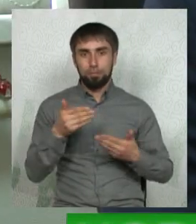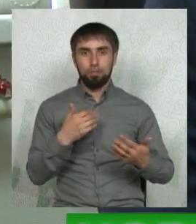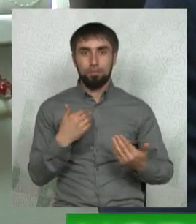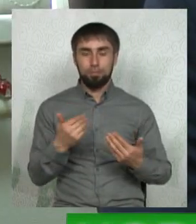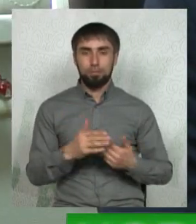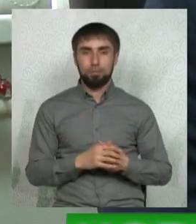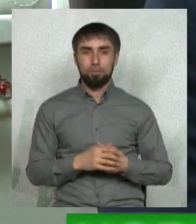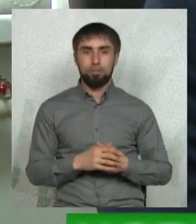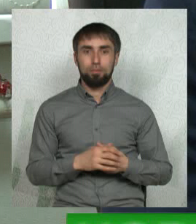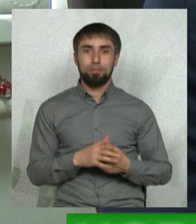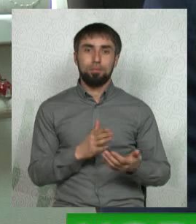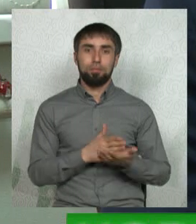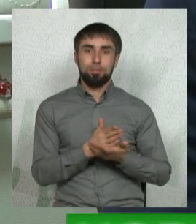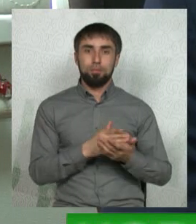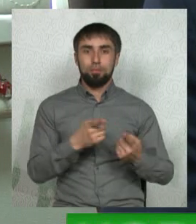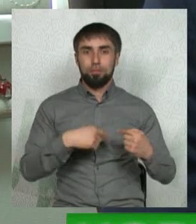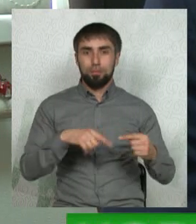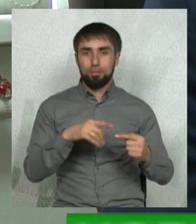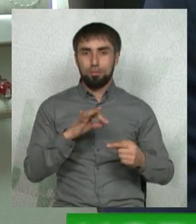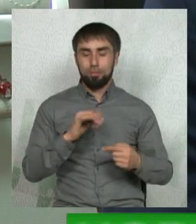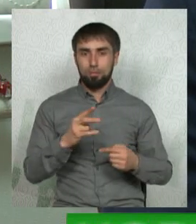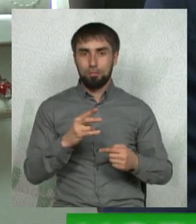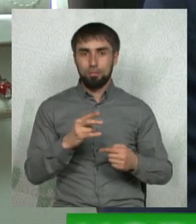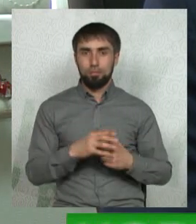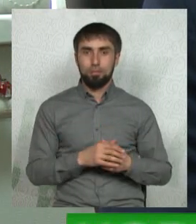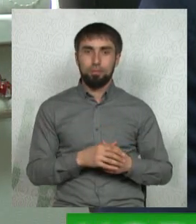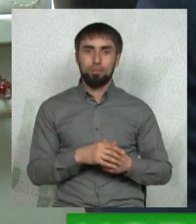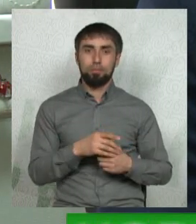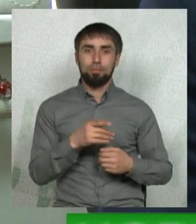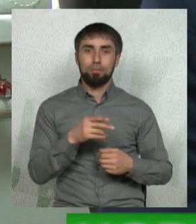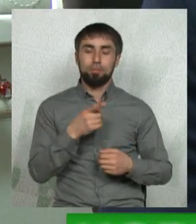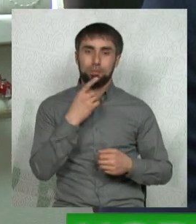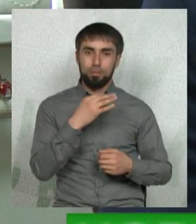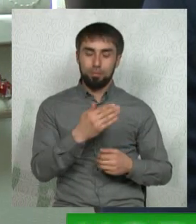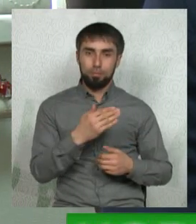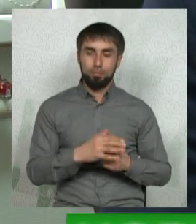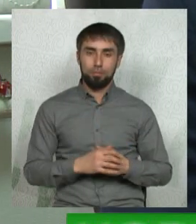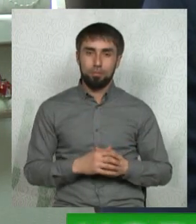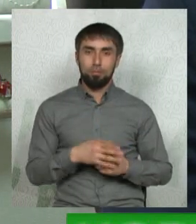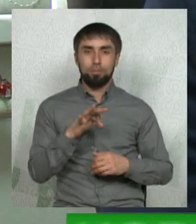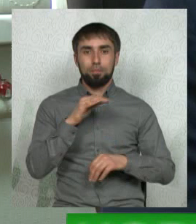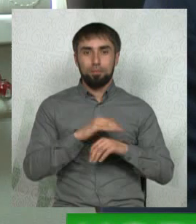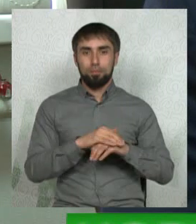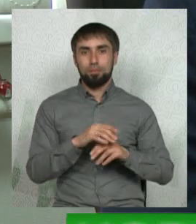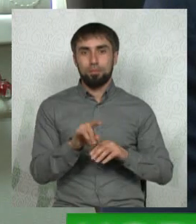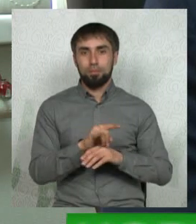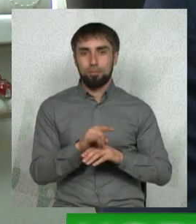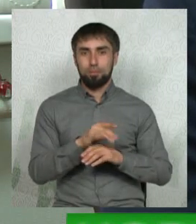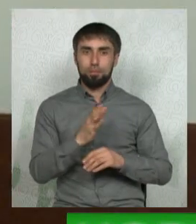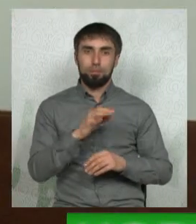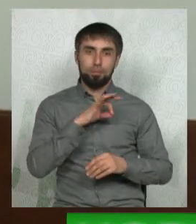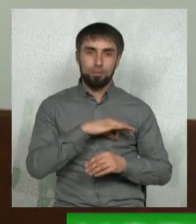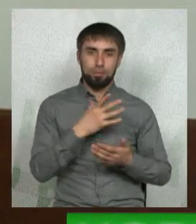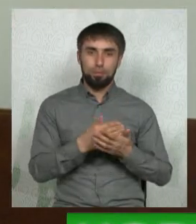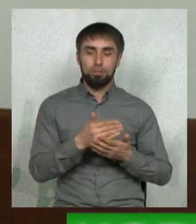отношении сотрудников органов, правоохранительных органов по фактам мошенничества с использованием